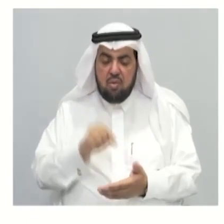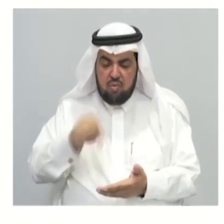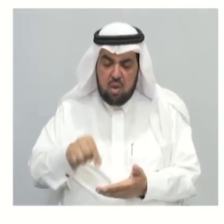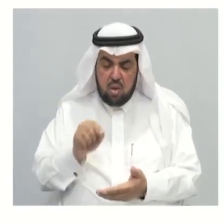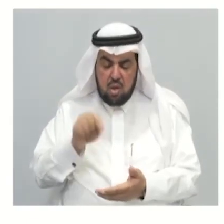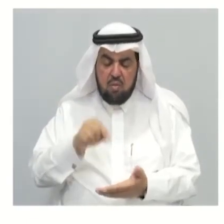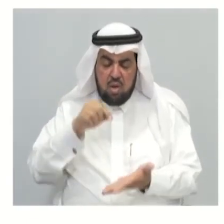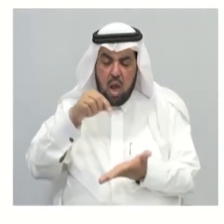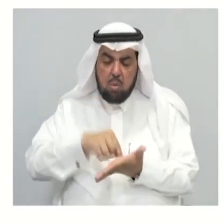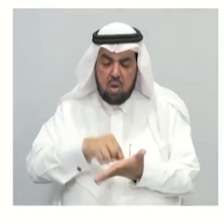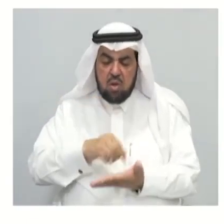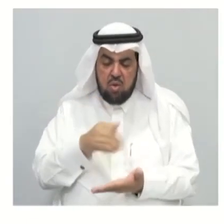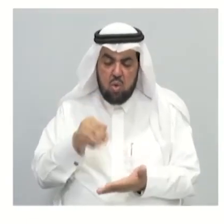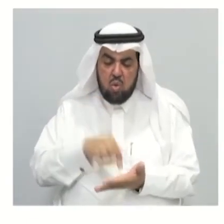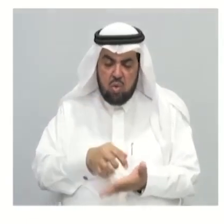في